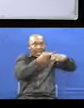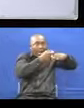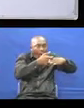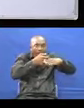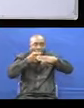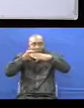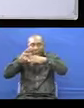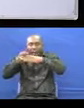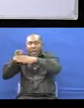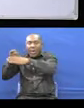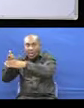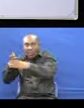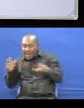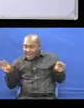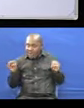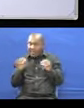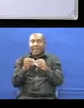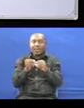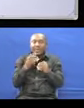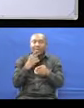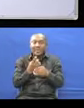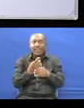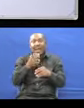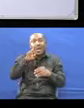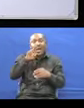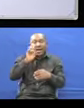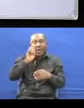zinaitwa robo tatu. Inaandikwaje namna hii?